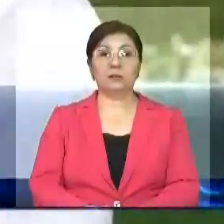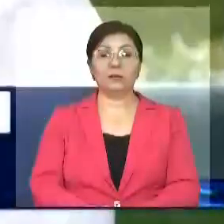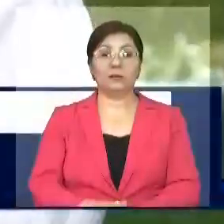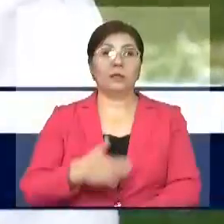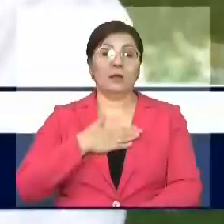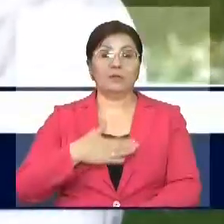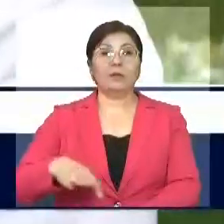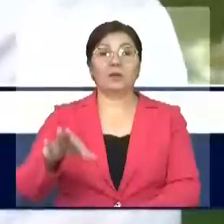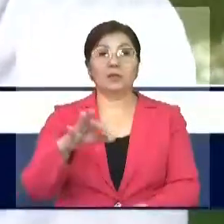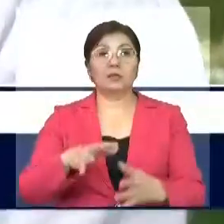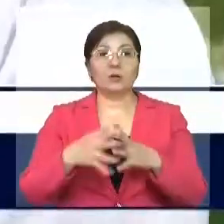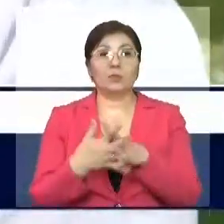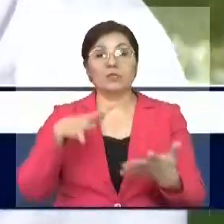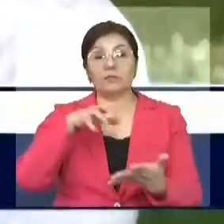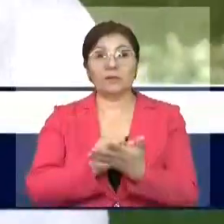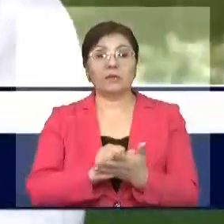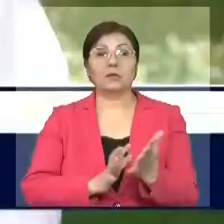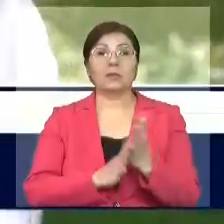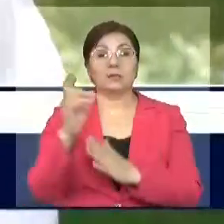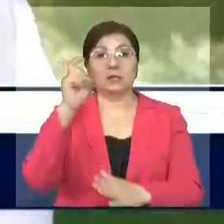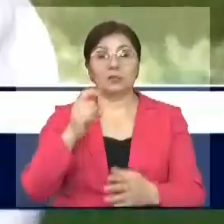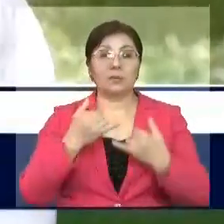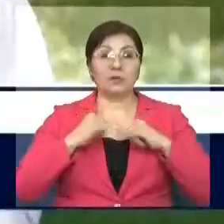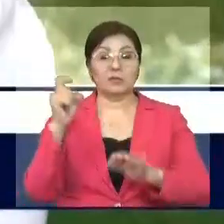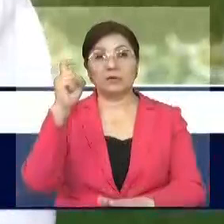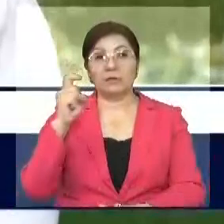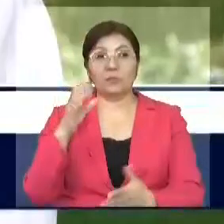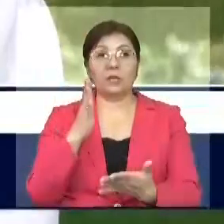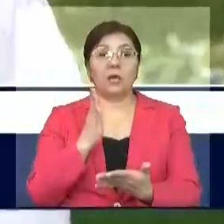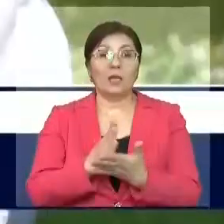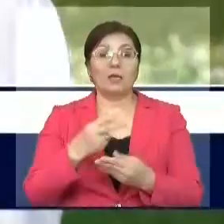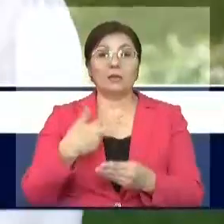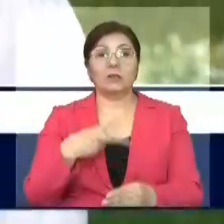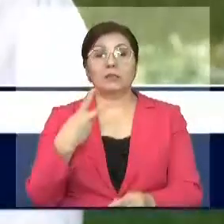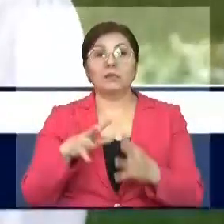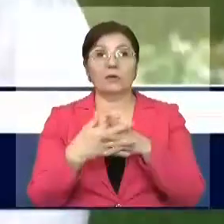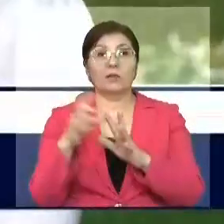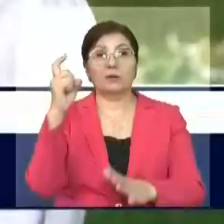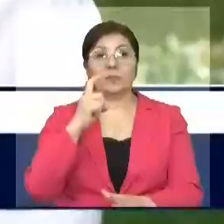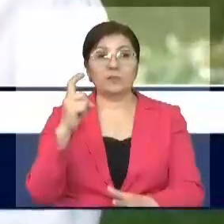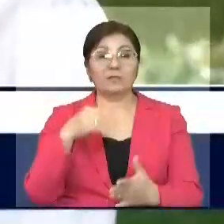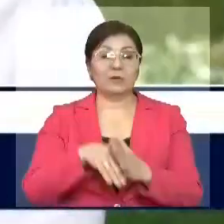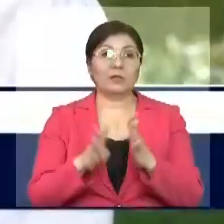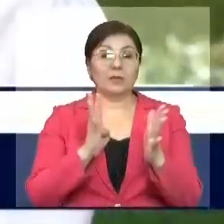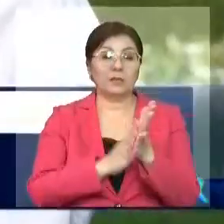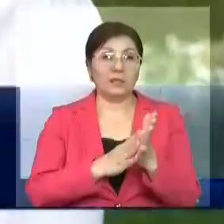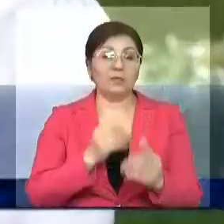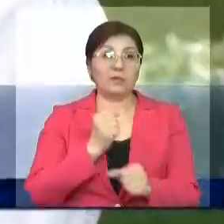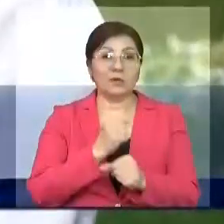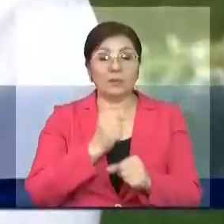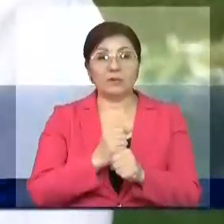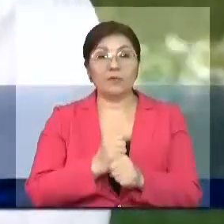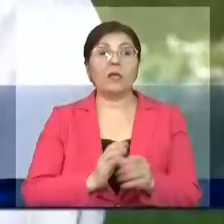В нашем округе население в основном занимается растениеводством и животноводством. Действуют 32 крестьянских хозяйства, в их числе 9 задействованы именно